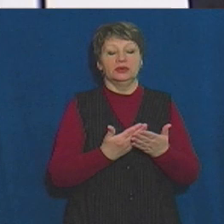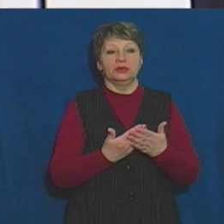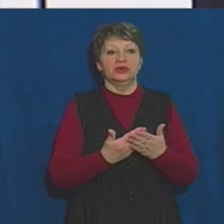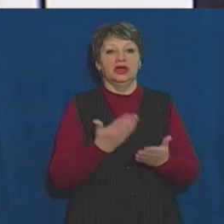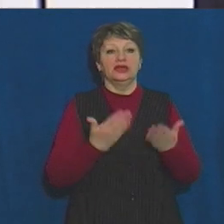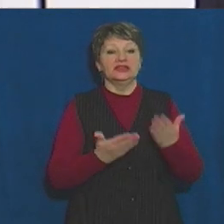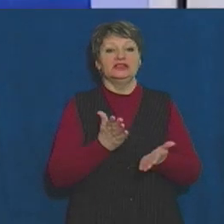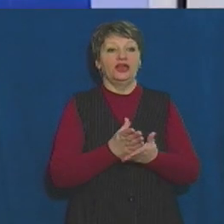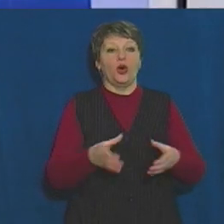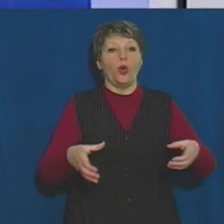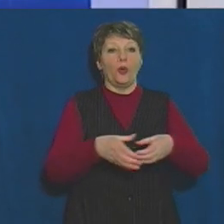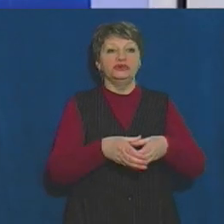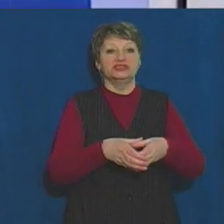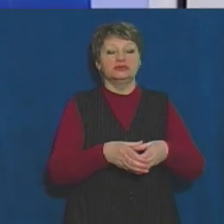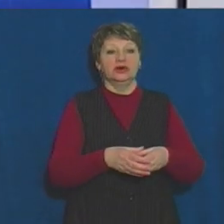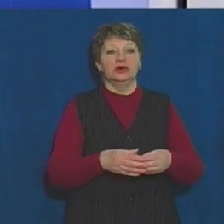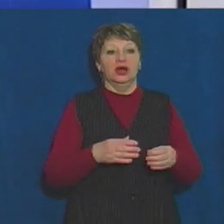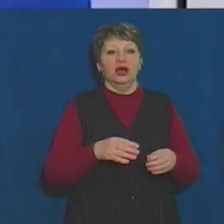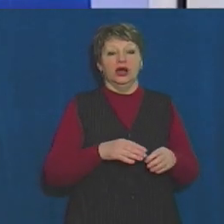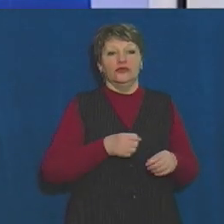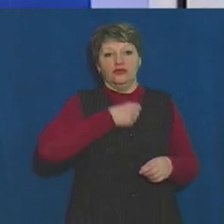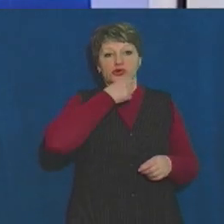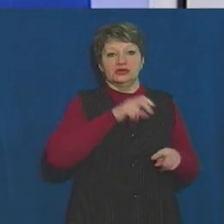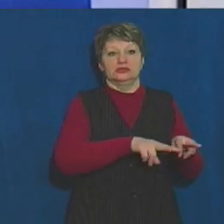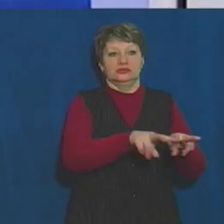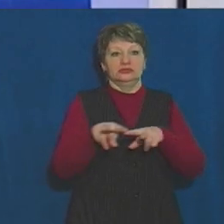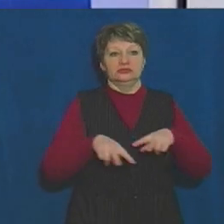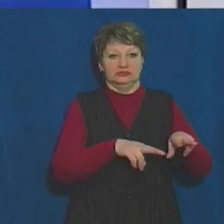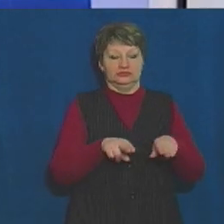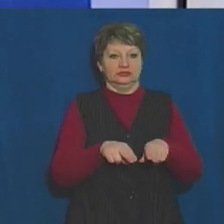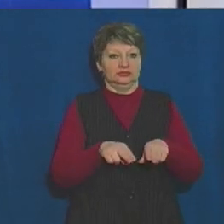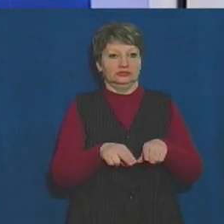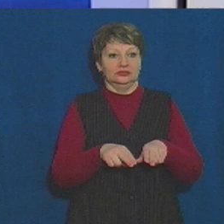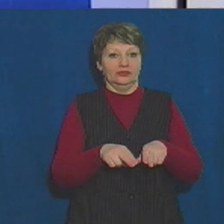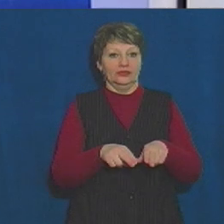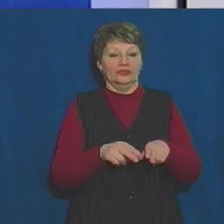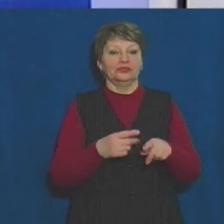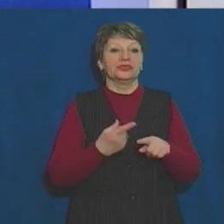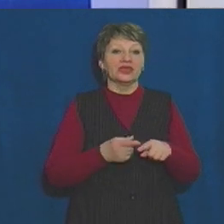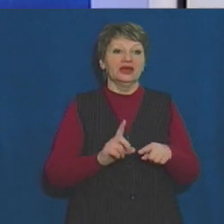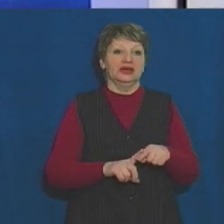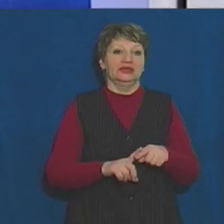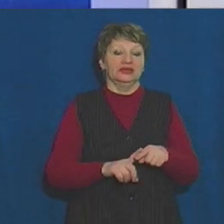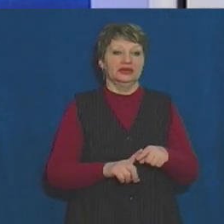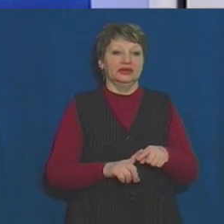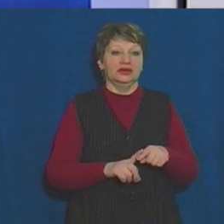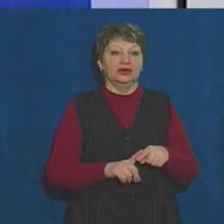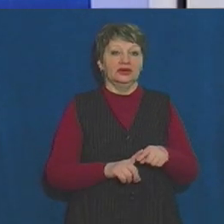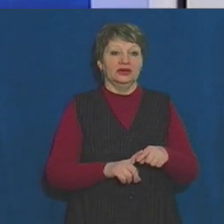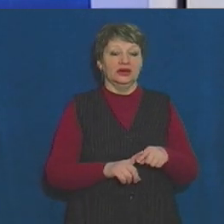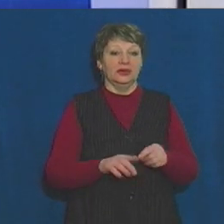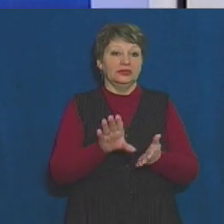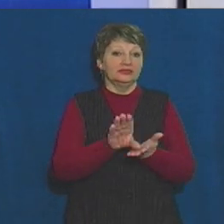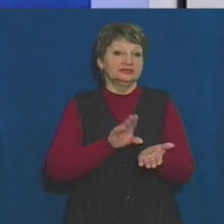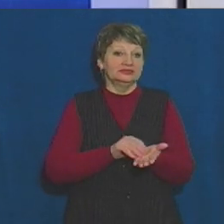Ну, і ризик того, що з суспільством щось буде не те, так як і в екосистемі, аналогічно.